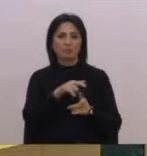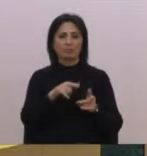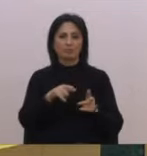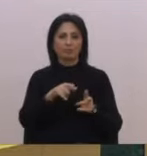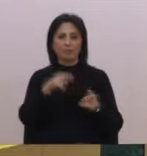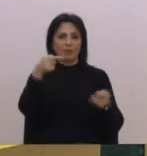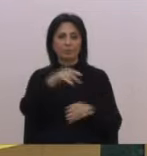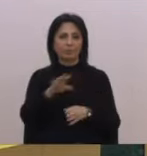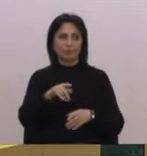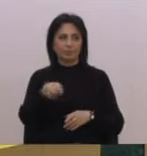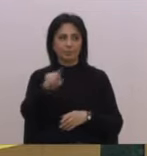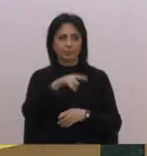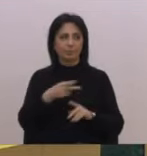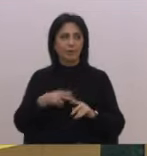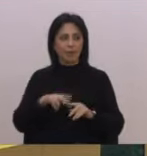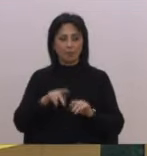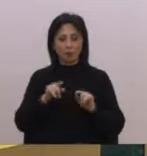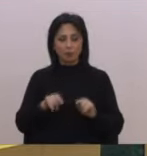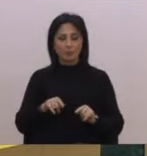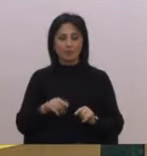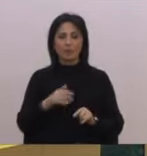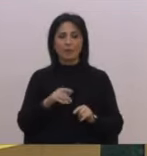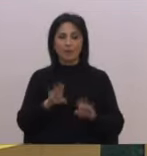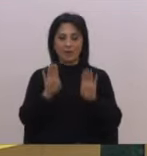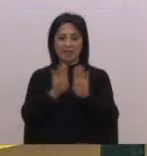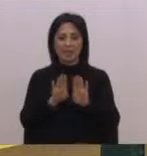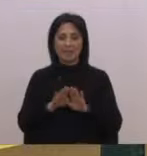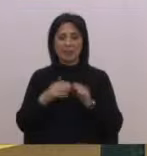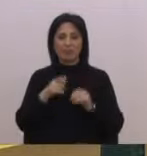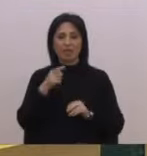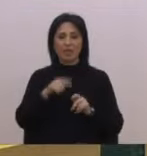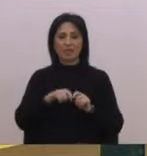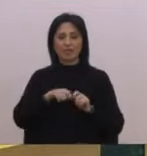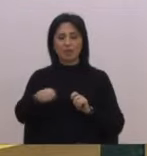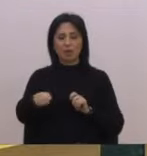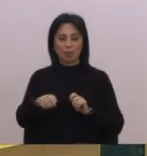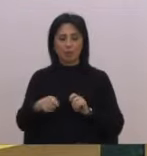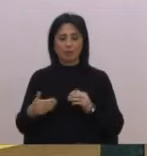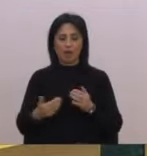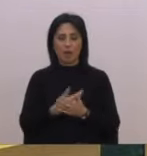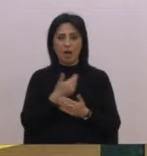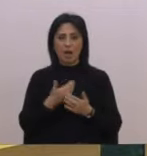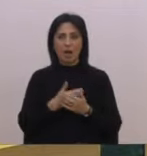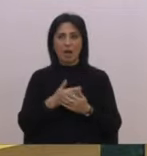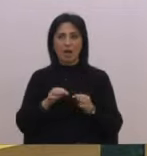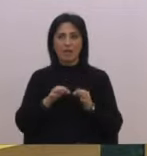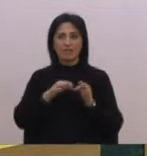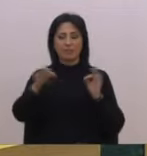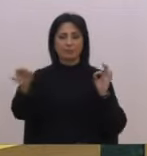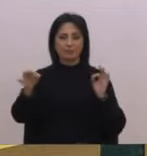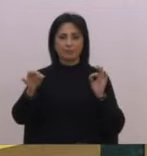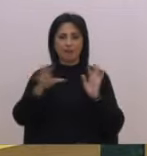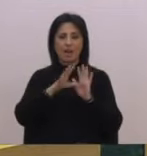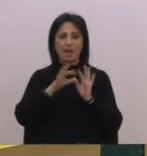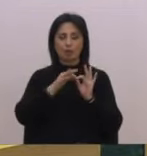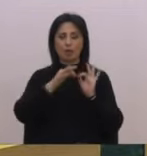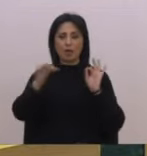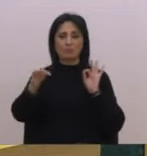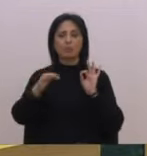ადეკვატური გზა. ამიტომ იდენტიფიცირებული 1000 კილომეტრამდე ახალი სიგრძის, ახალი